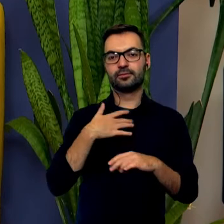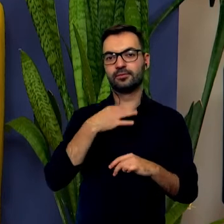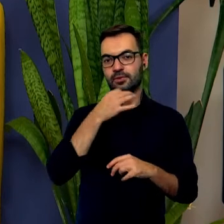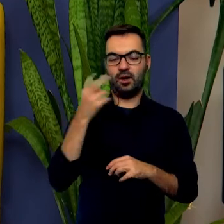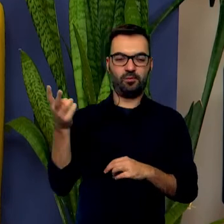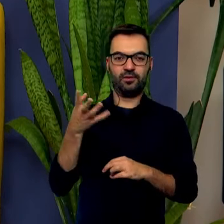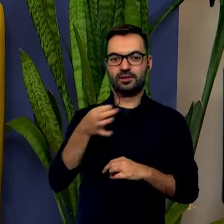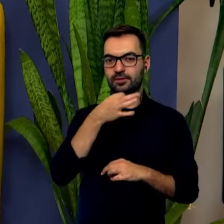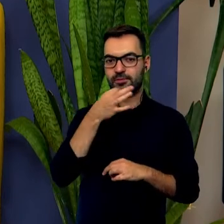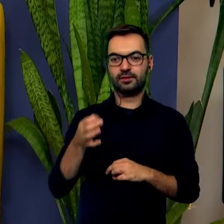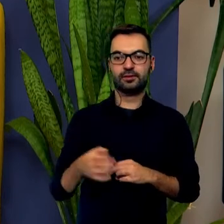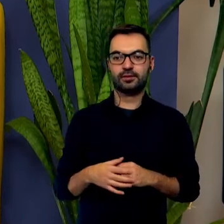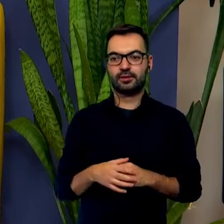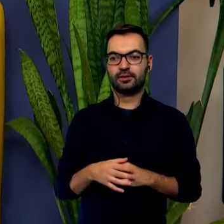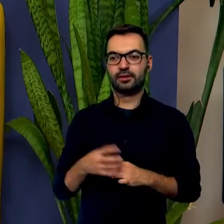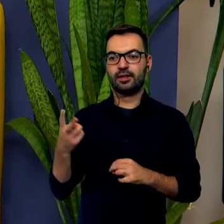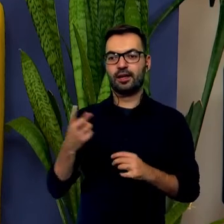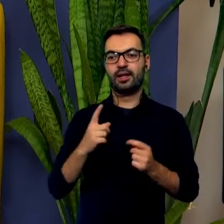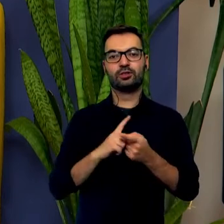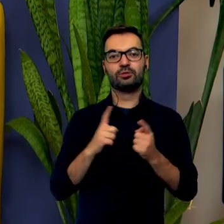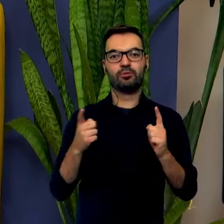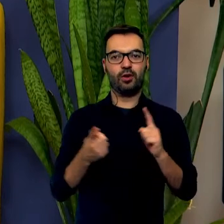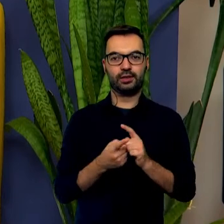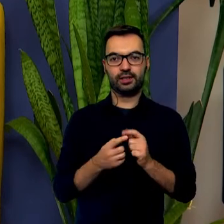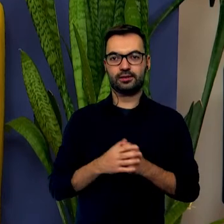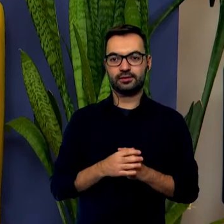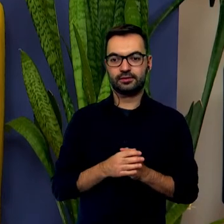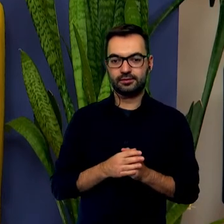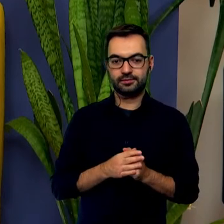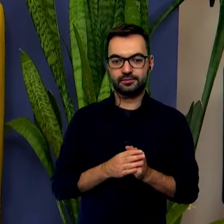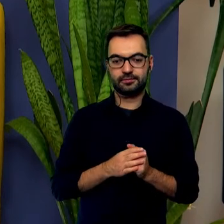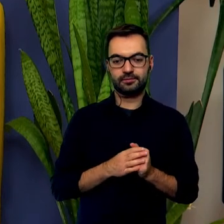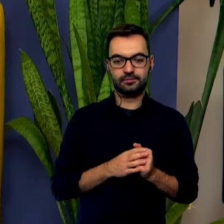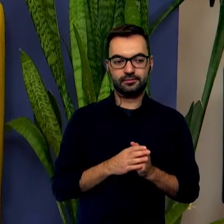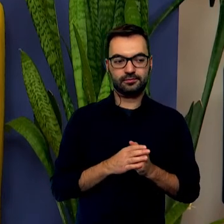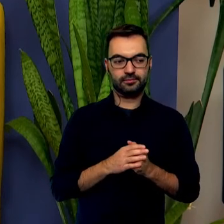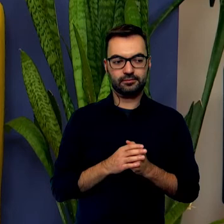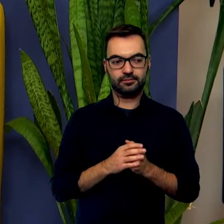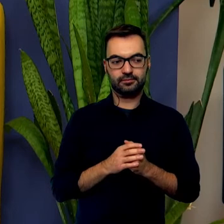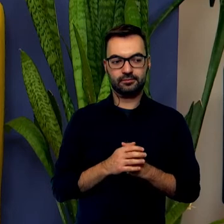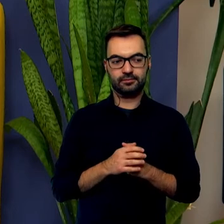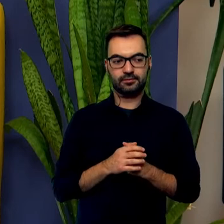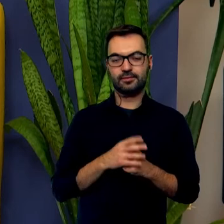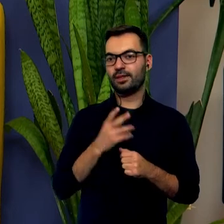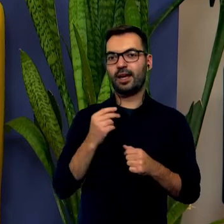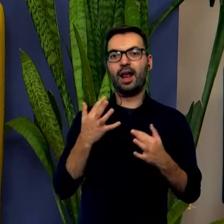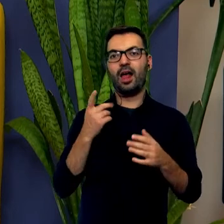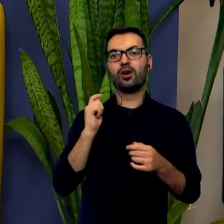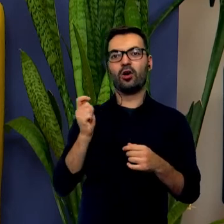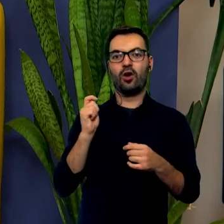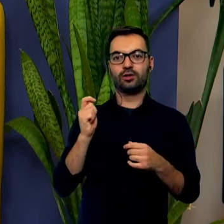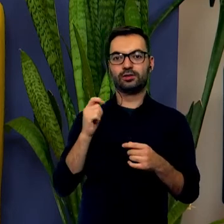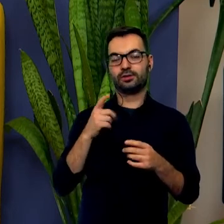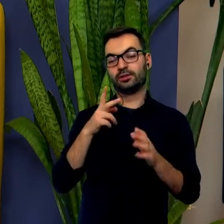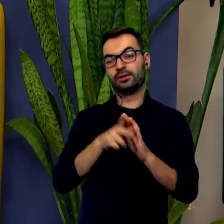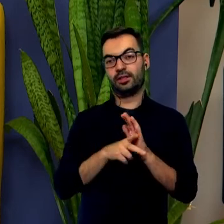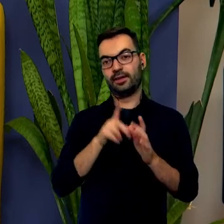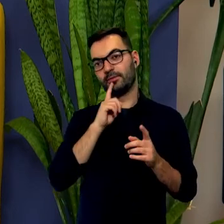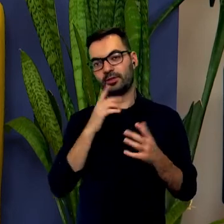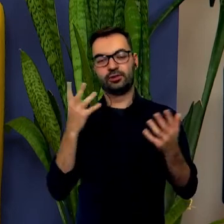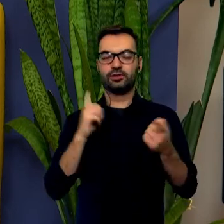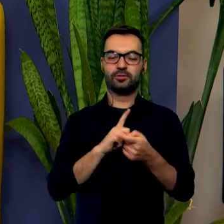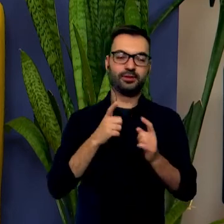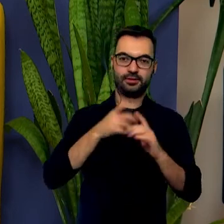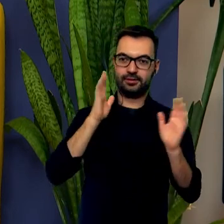ciebie Dawid też, o te wasze spotkania, o to jak te rozmowy, nie o to ile godzin, o rozmów nagraliście, gdzie